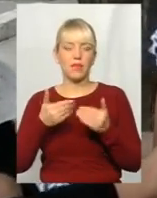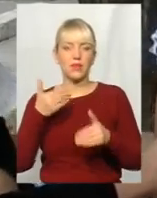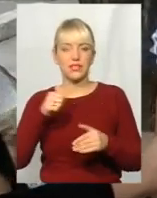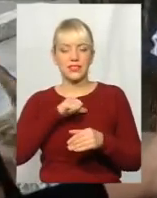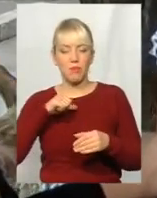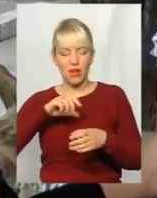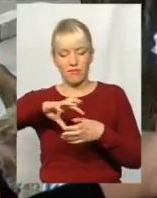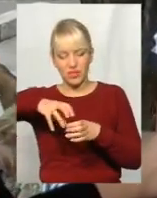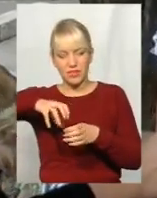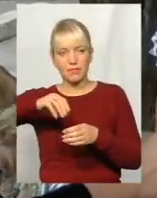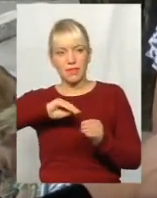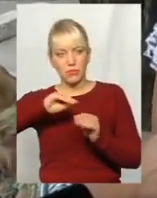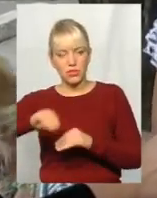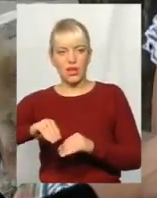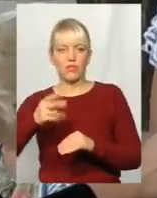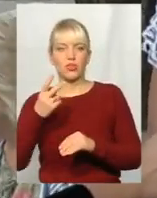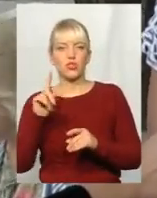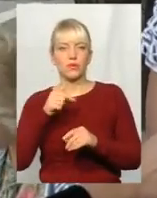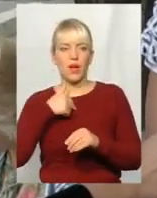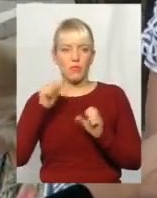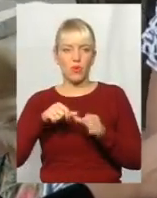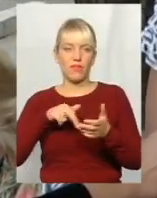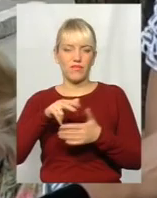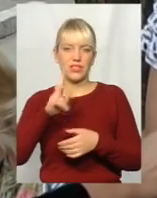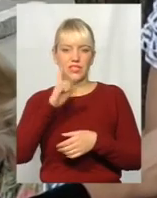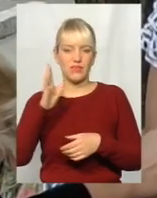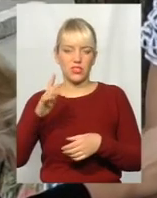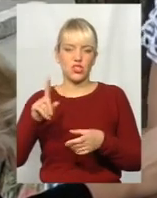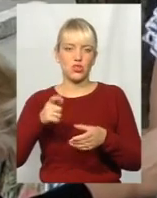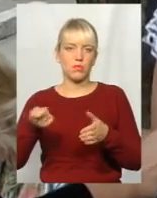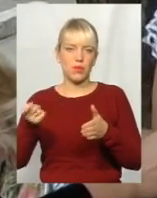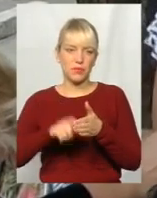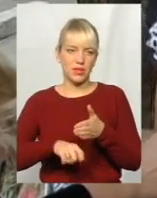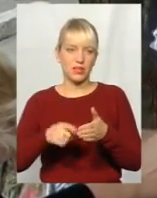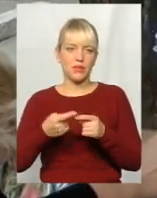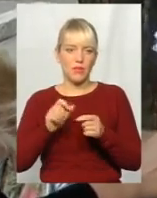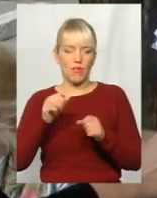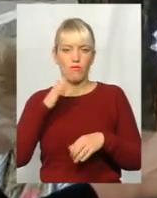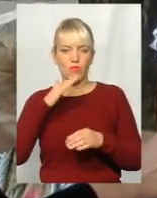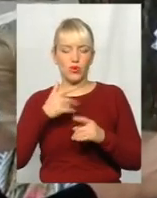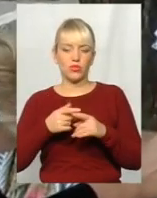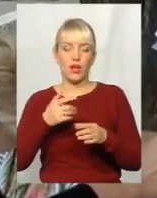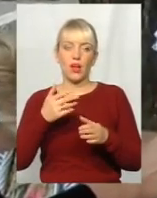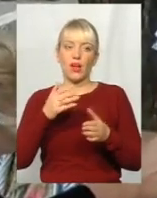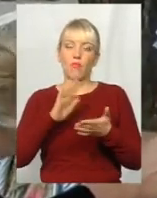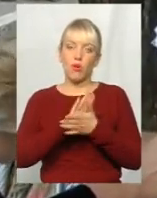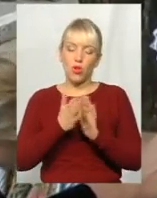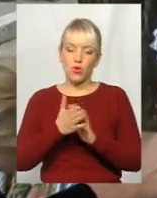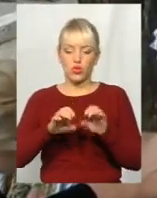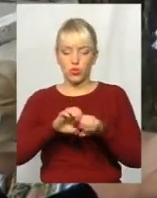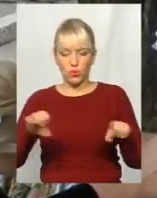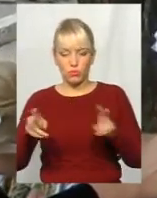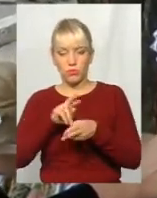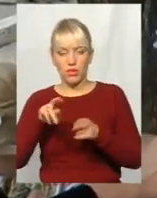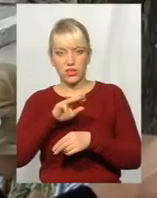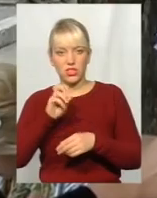сама, власно, другий вінтіль. Щоб я могла вийти з квартири, перекрити воду і все. Труби вроді й положено ЖЕК поміняти, але тим не менше труби